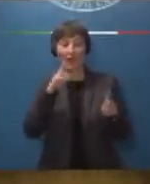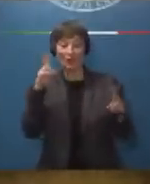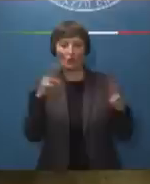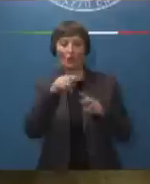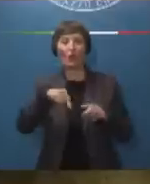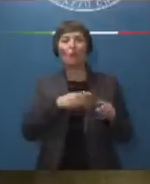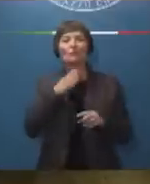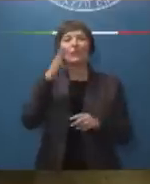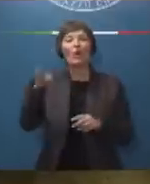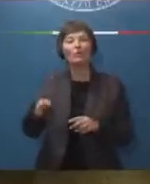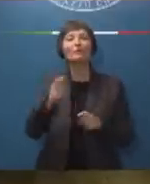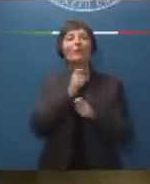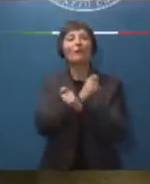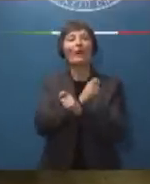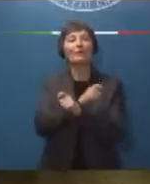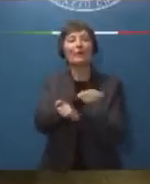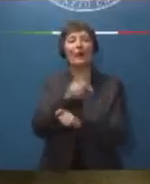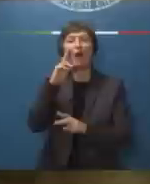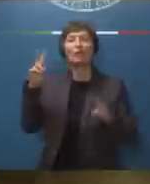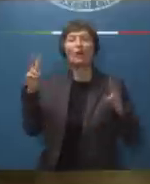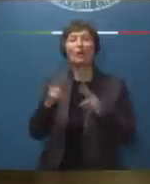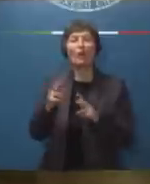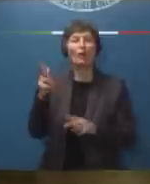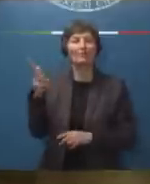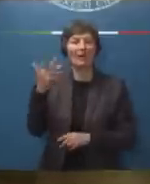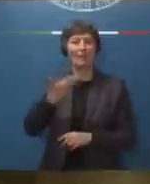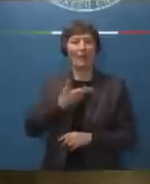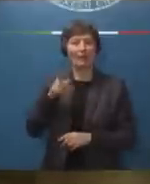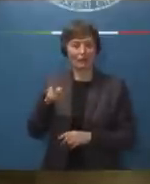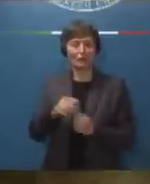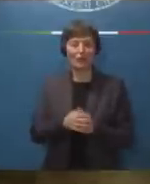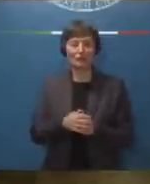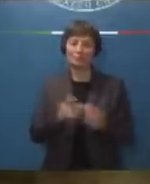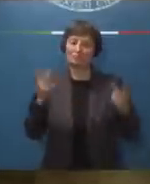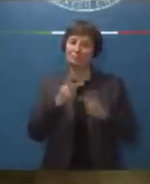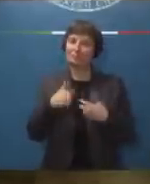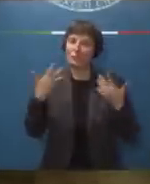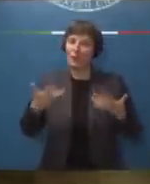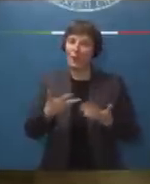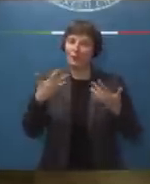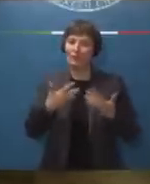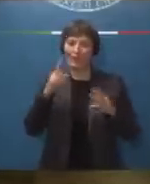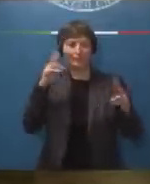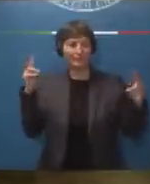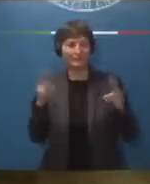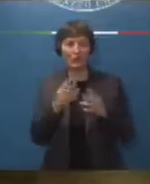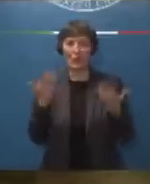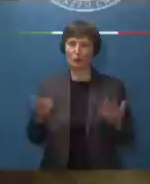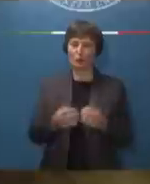Francesco e siamo molto contenti anche di questa iniziativa